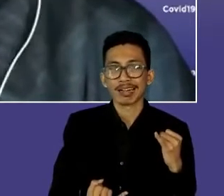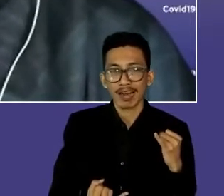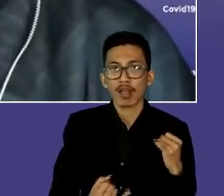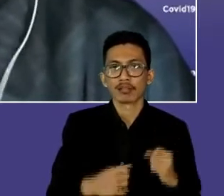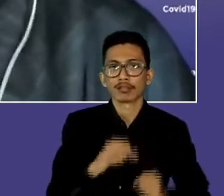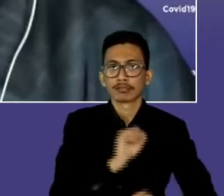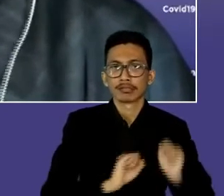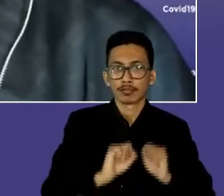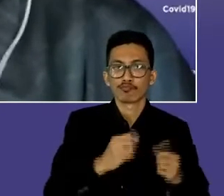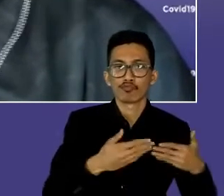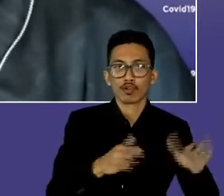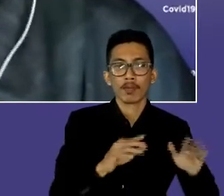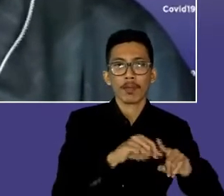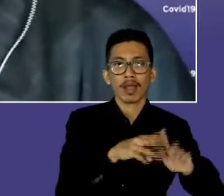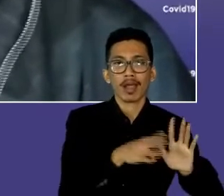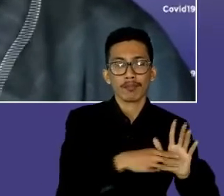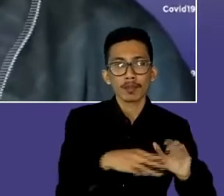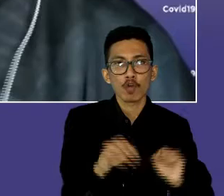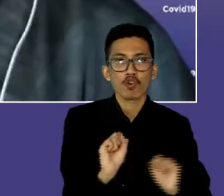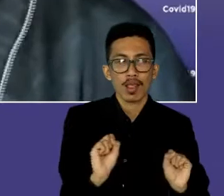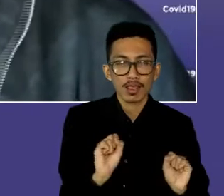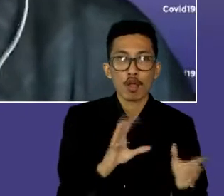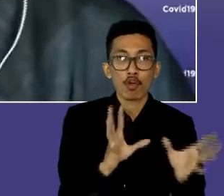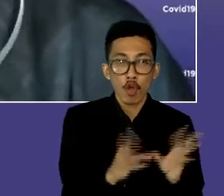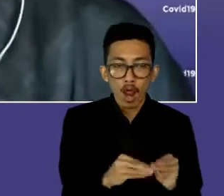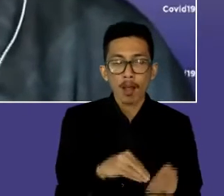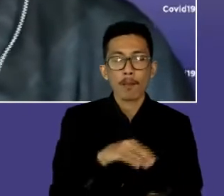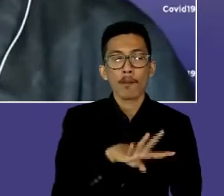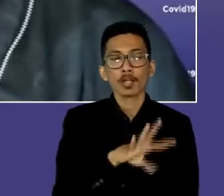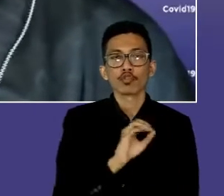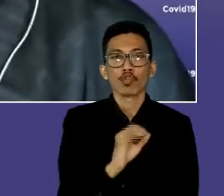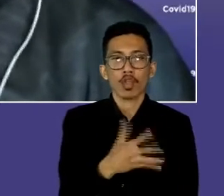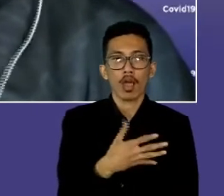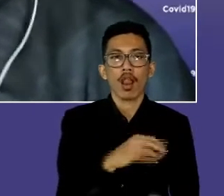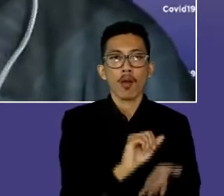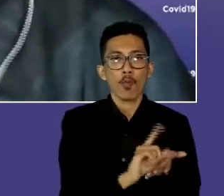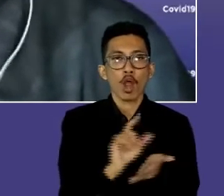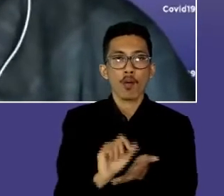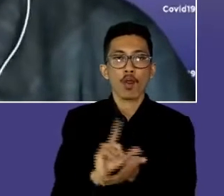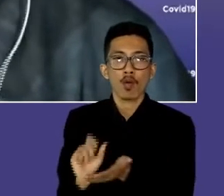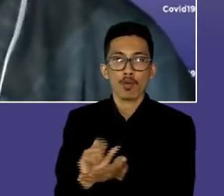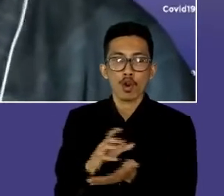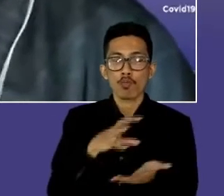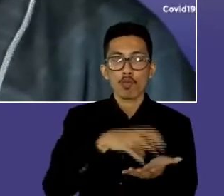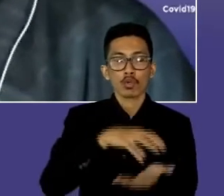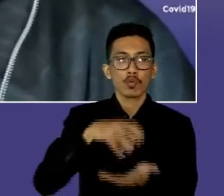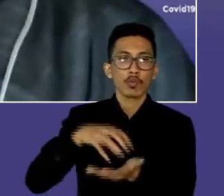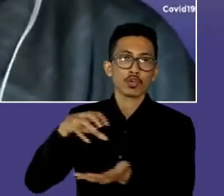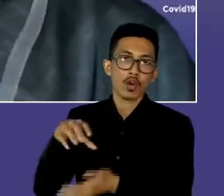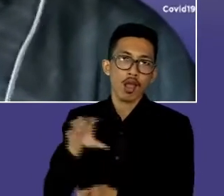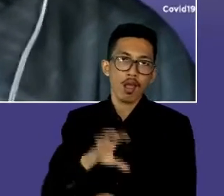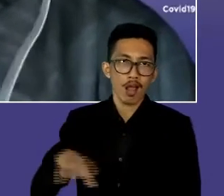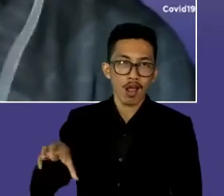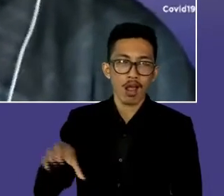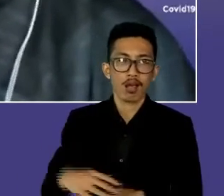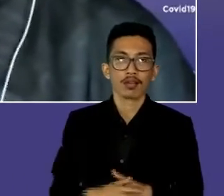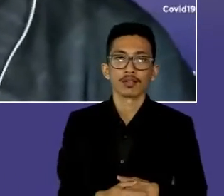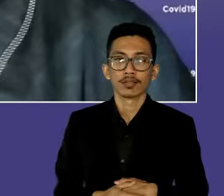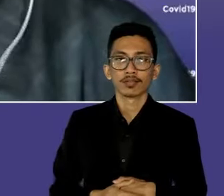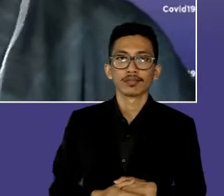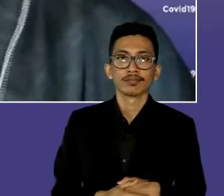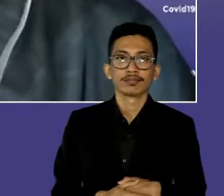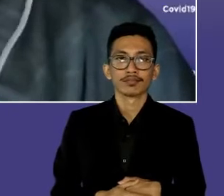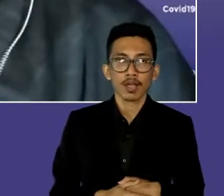dilaksanakannya PPKM darurat nih. Jadi dalam seminggu kurang lebih ada 4 juta laporan lah kita terima dari posko-posko yang ada di daerah. Dan yang kedua adalah